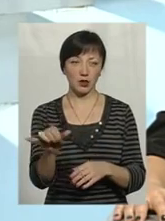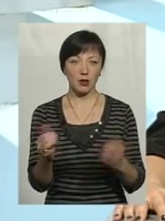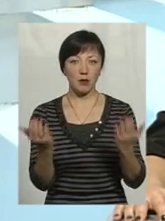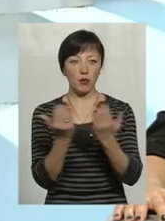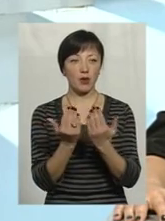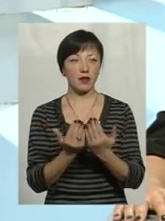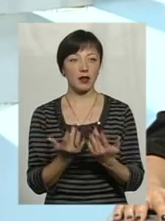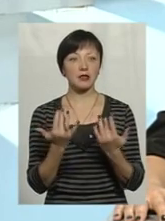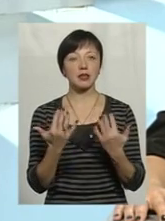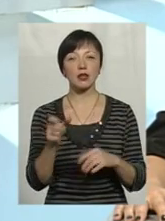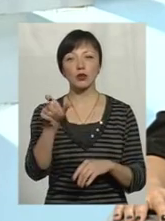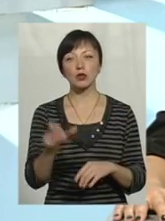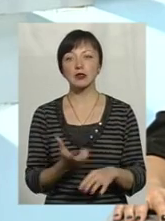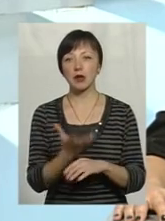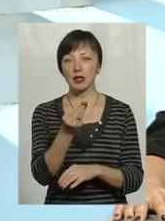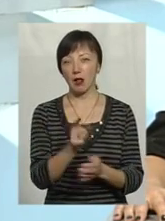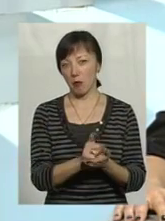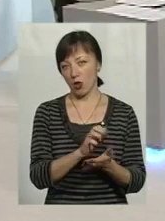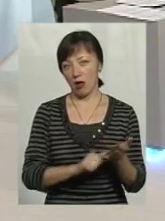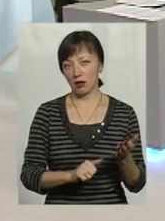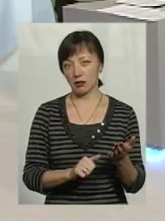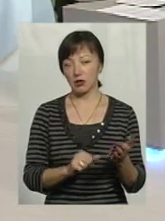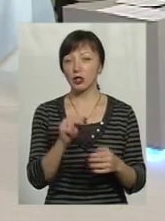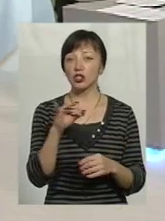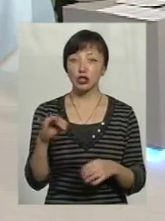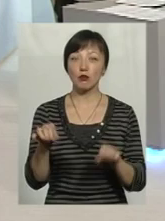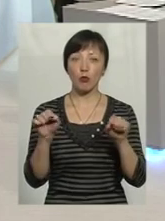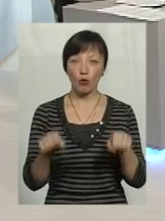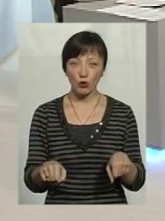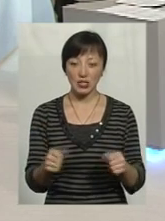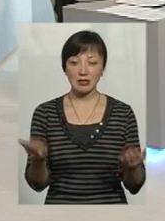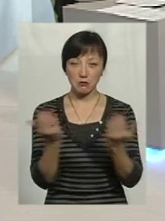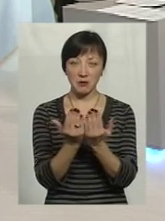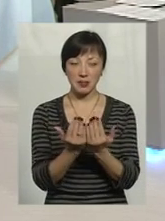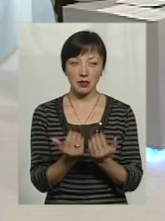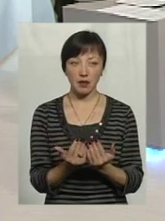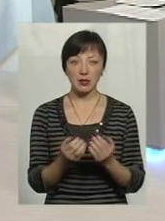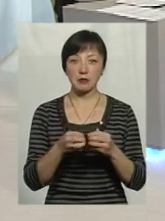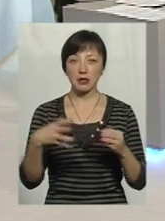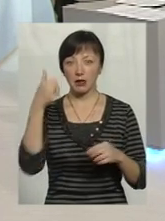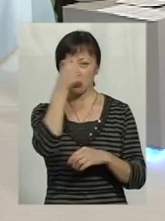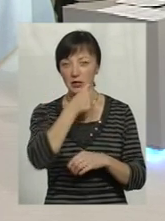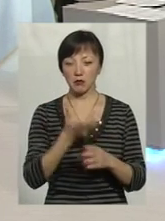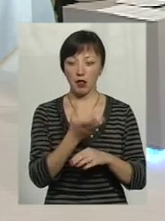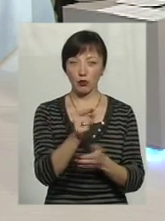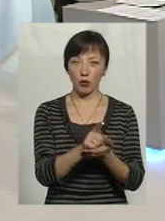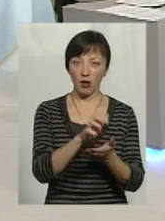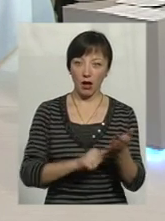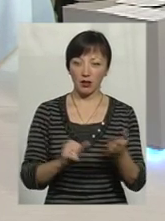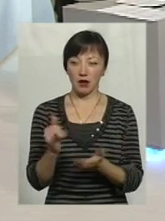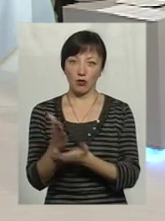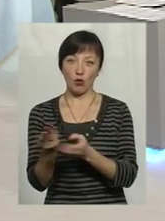порівняти, скільки людина сплатила податків. От чи можна співставити за 15 рік сплату цих